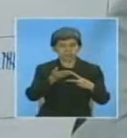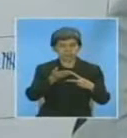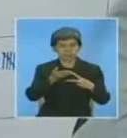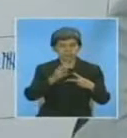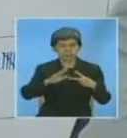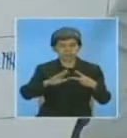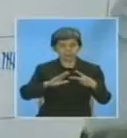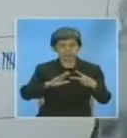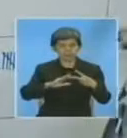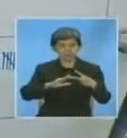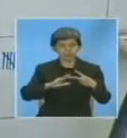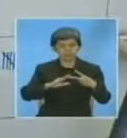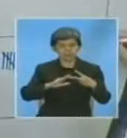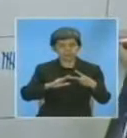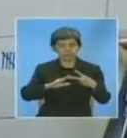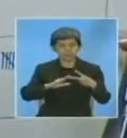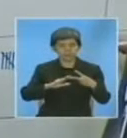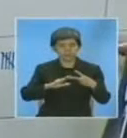สุรชัย